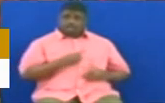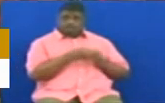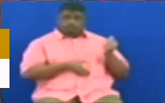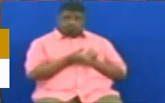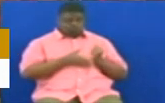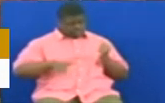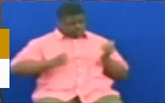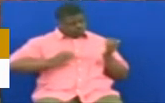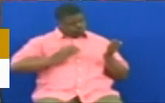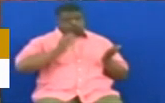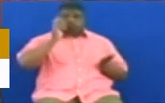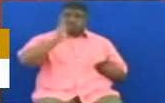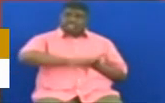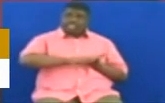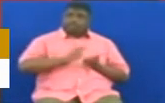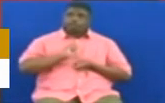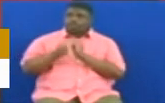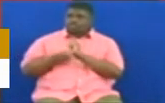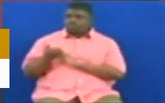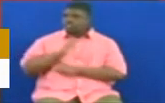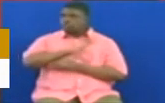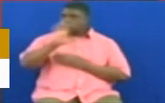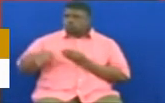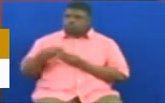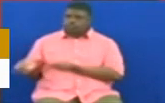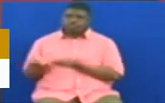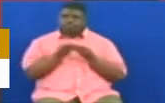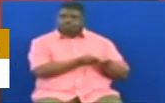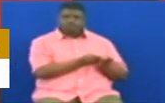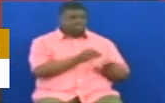kupitisha hii sheria, tutaleta marekebisho ya sheria hizo zote kila eneo